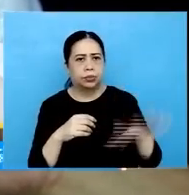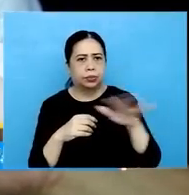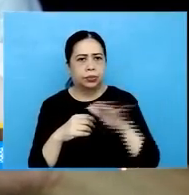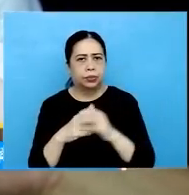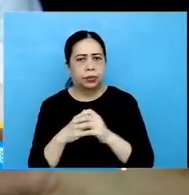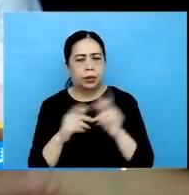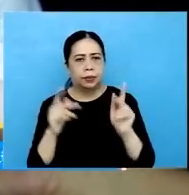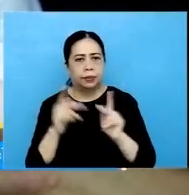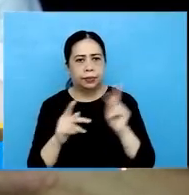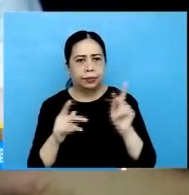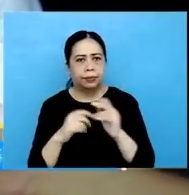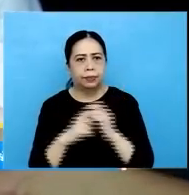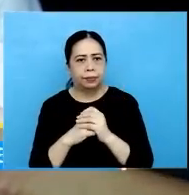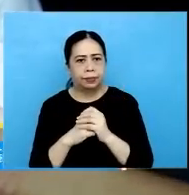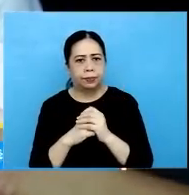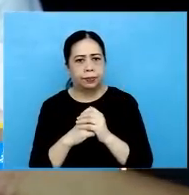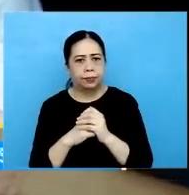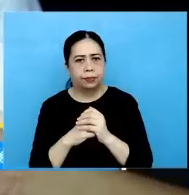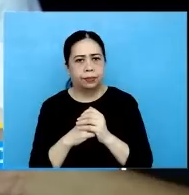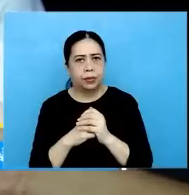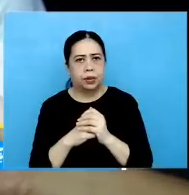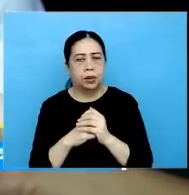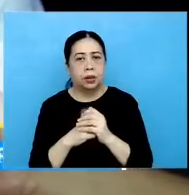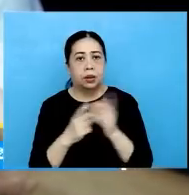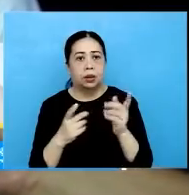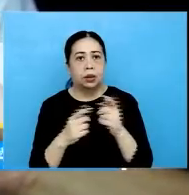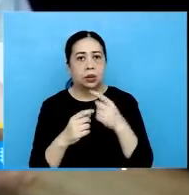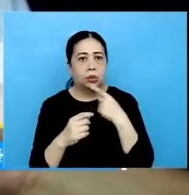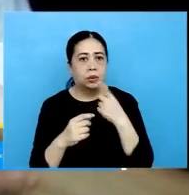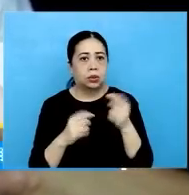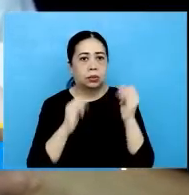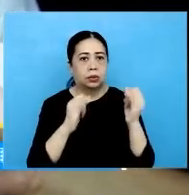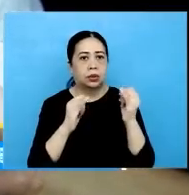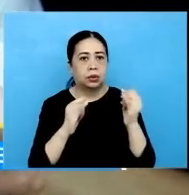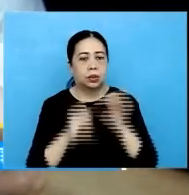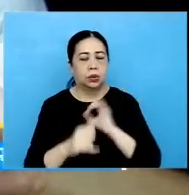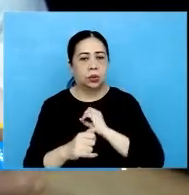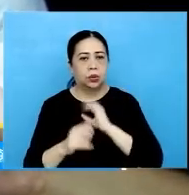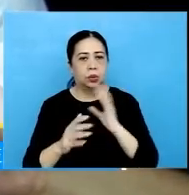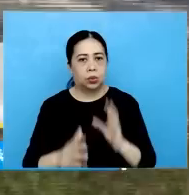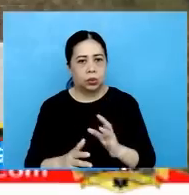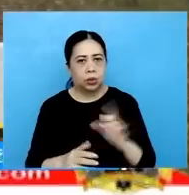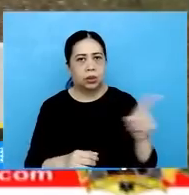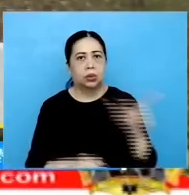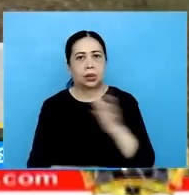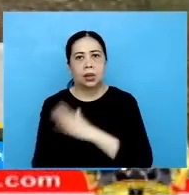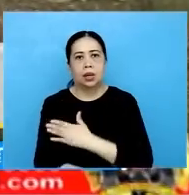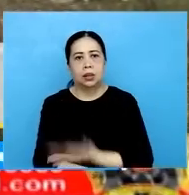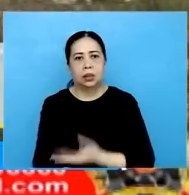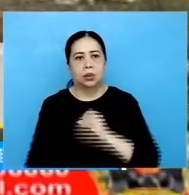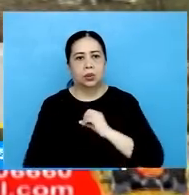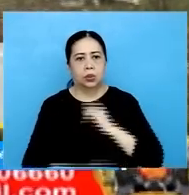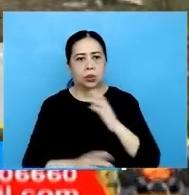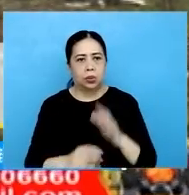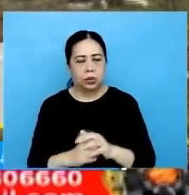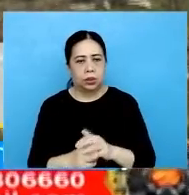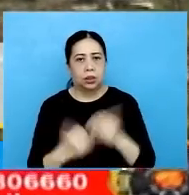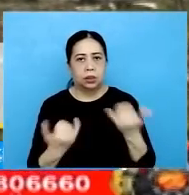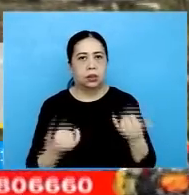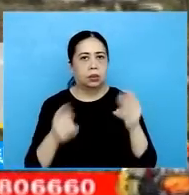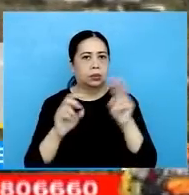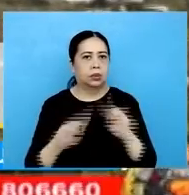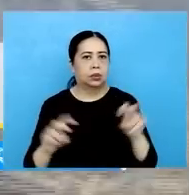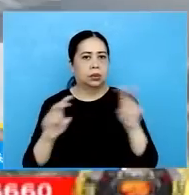tao ron sa binigay na instruction ng may-aring anak ng may-ari. Iniimbestigahan pa ng